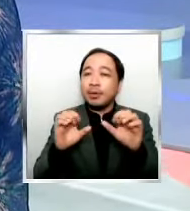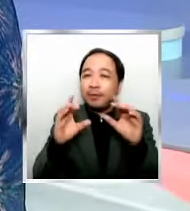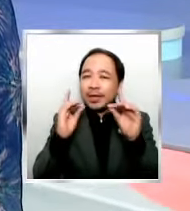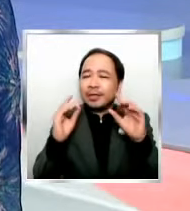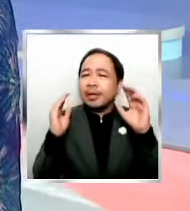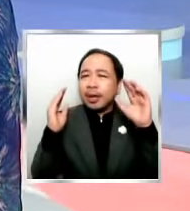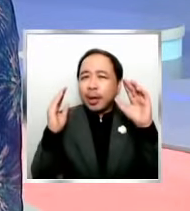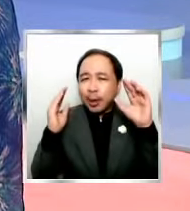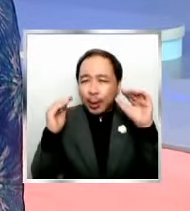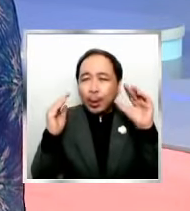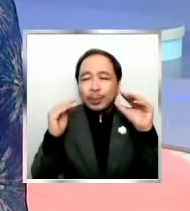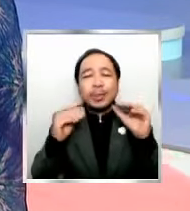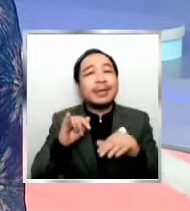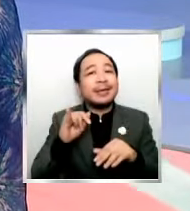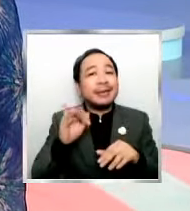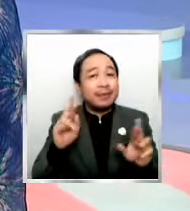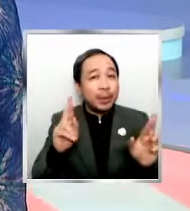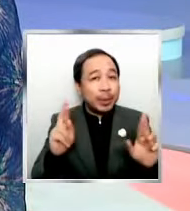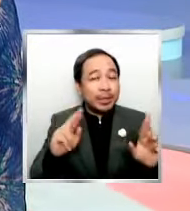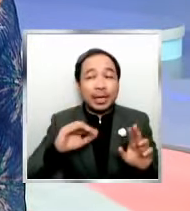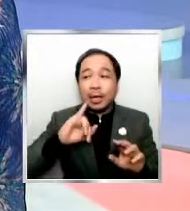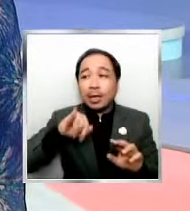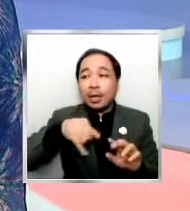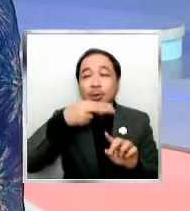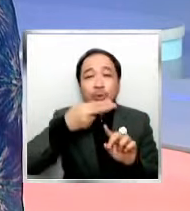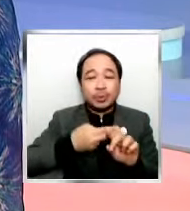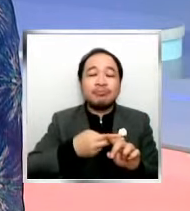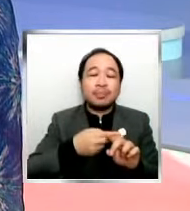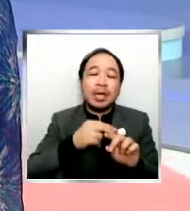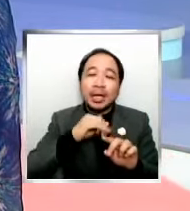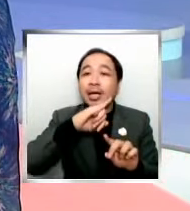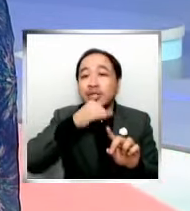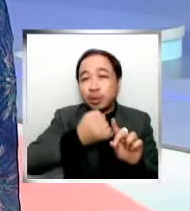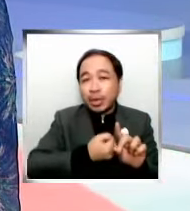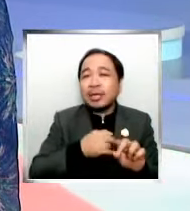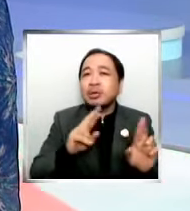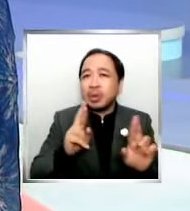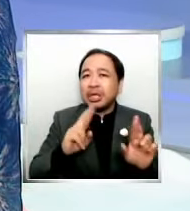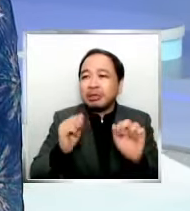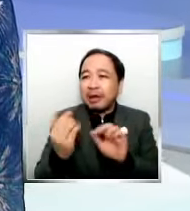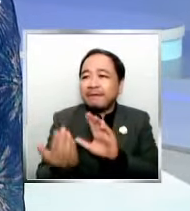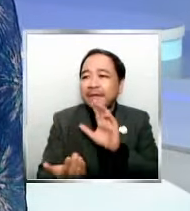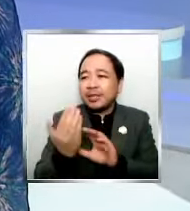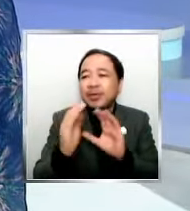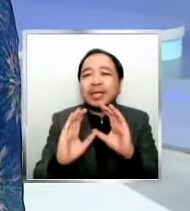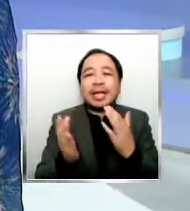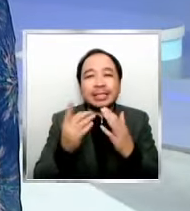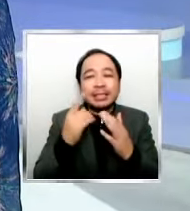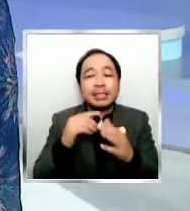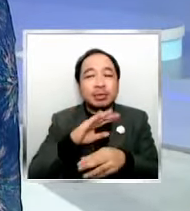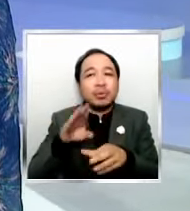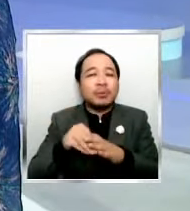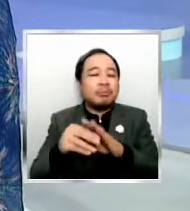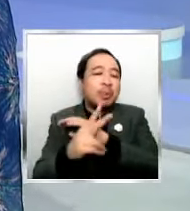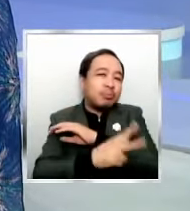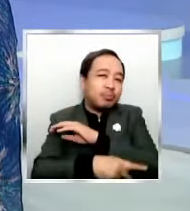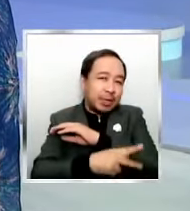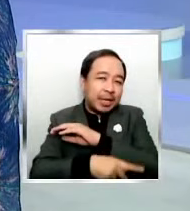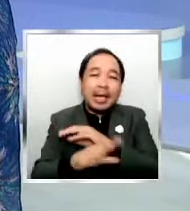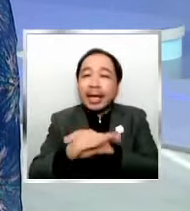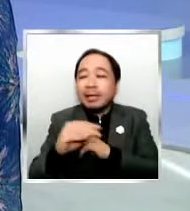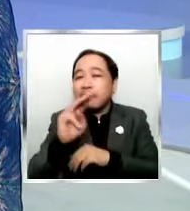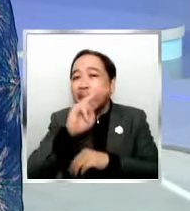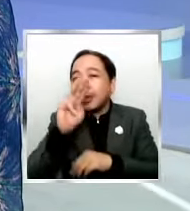Enero, mapapalawak pa nila ang face-to-face classes sa mga urban area kabiling na po ang Metro Manila. Pero depende pa rin daw ito